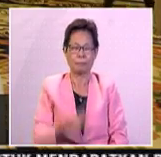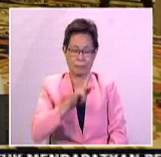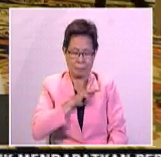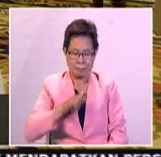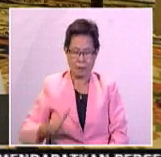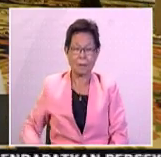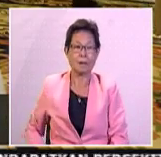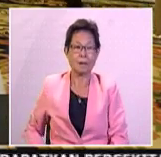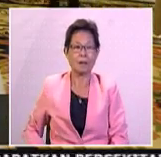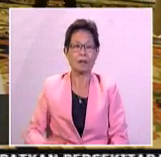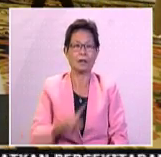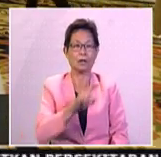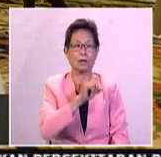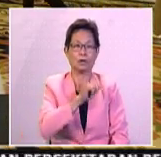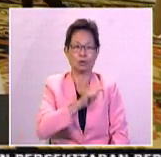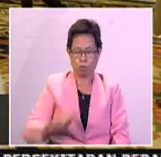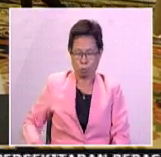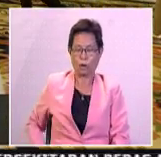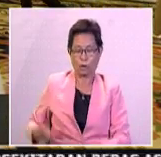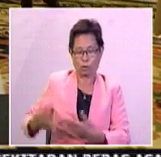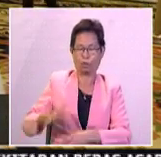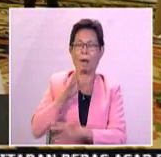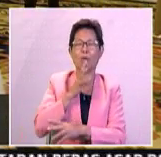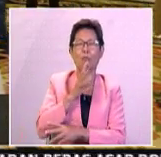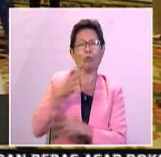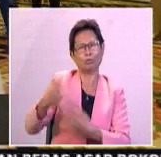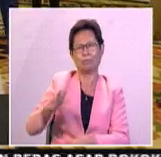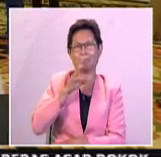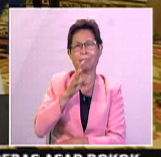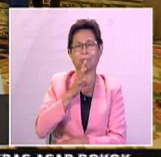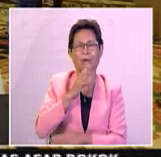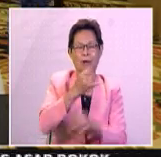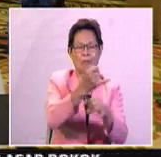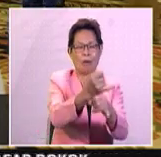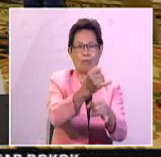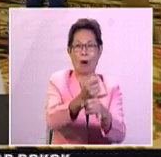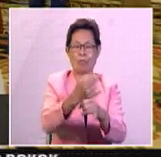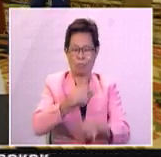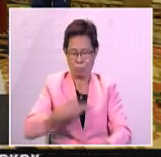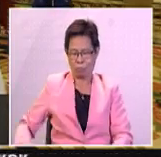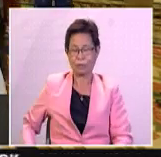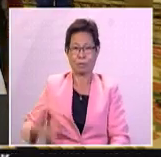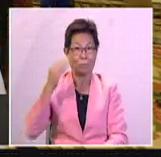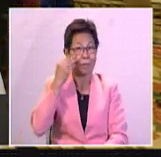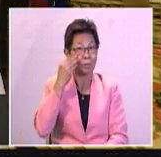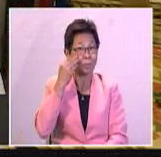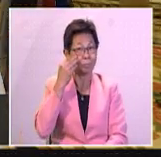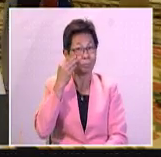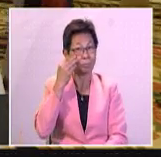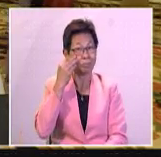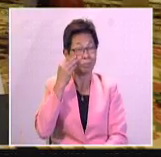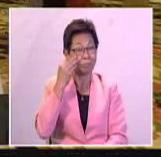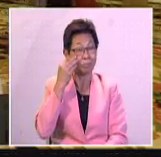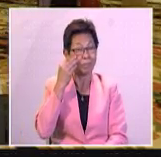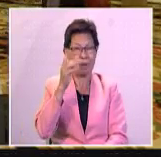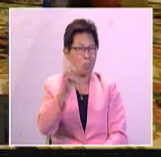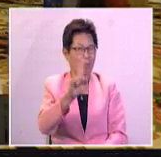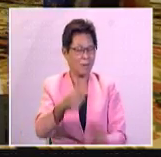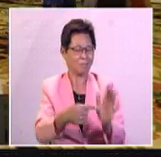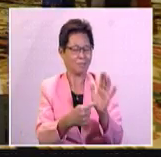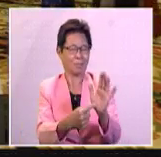Mulia Tuanku juga telah bertitah bahawa institusi Raja-Raja Melayu ini bukan hanya sebagai satu